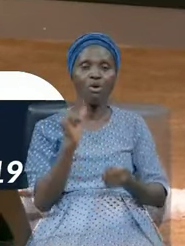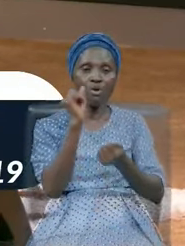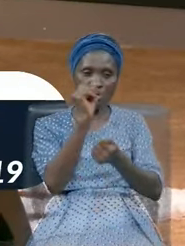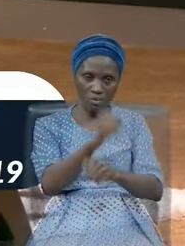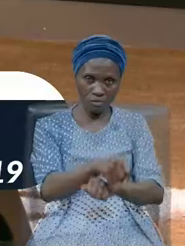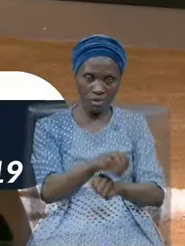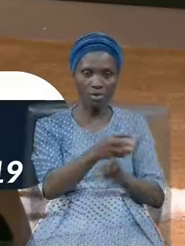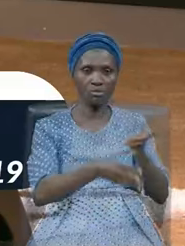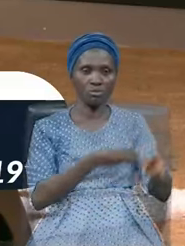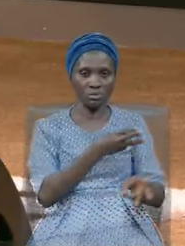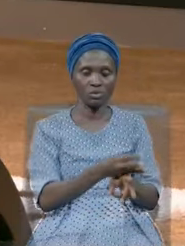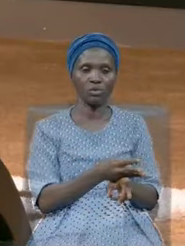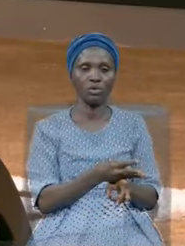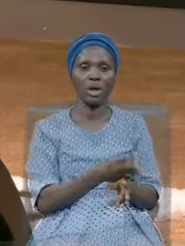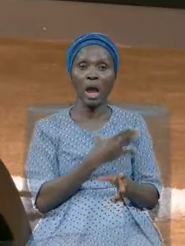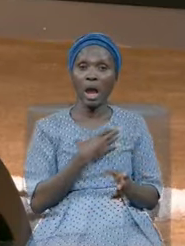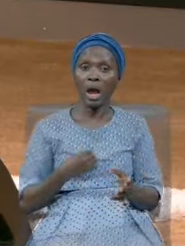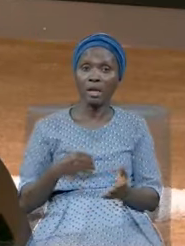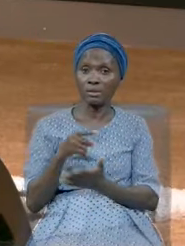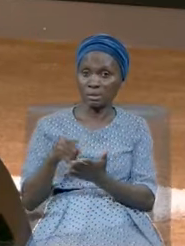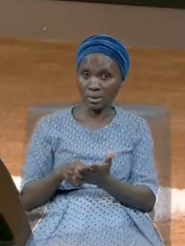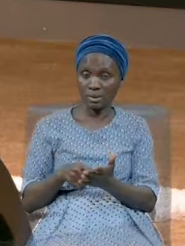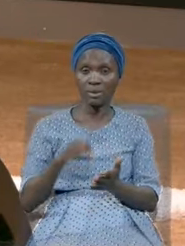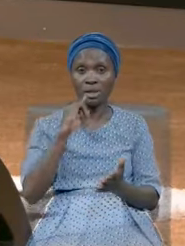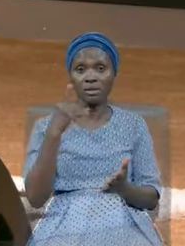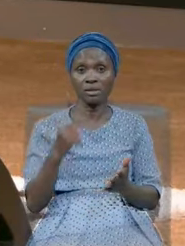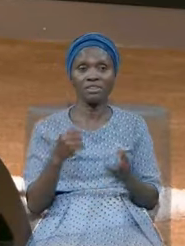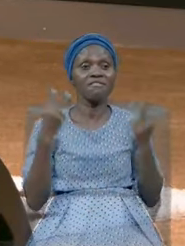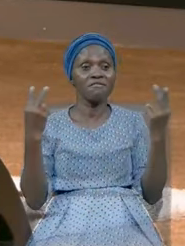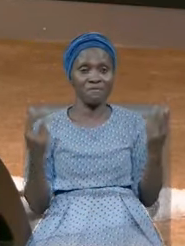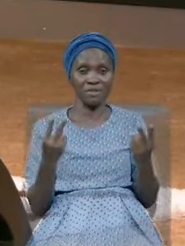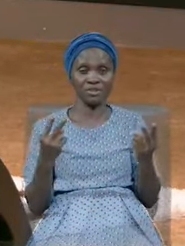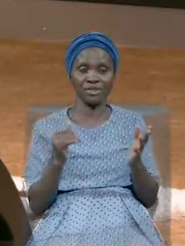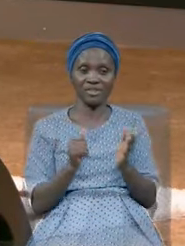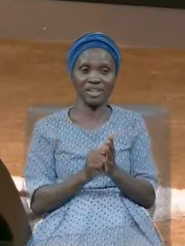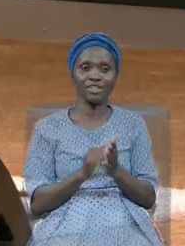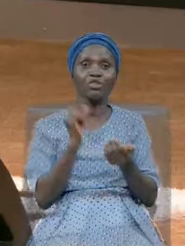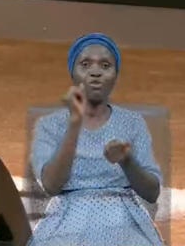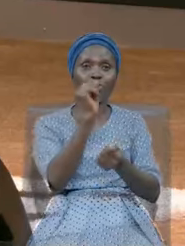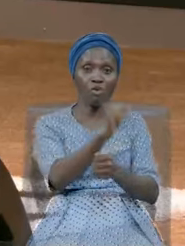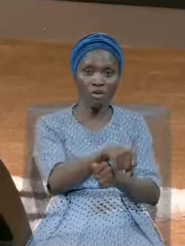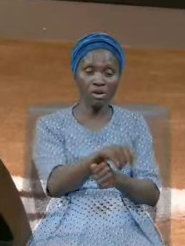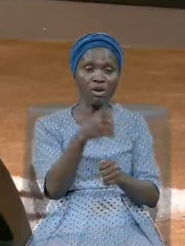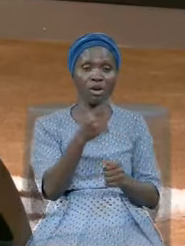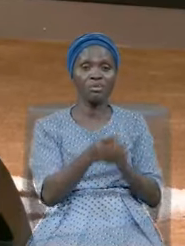monde et la victoire qui triomp du monde